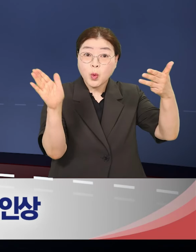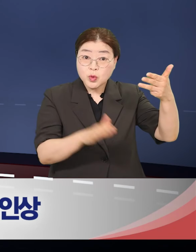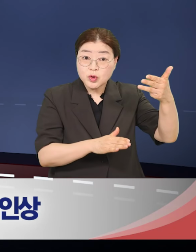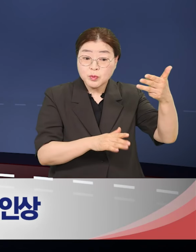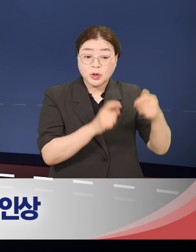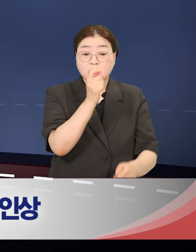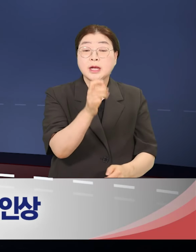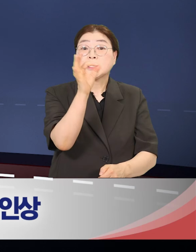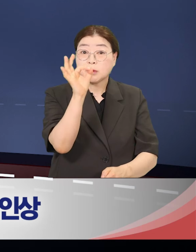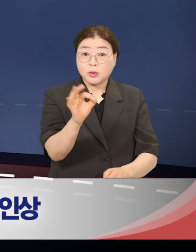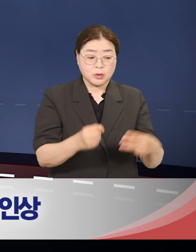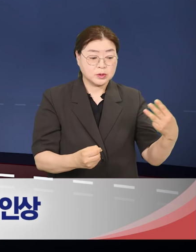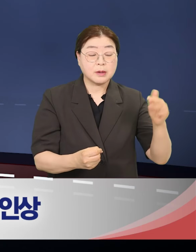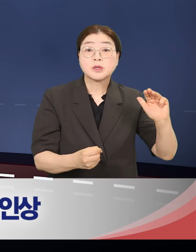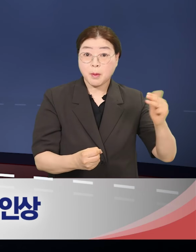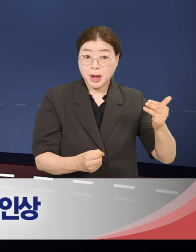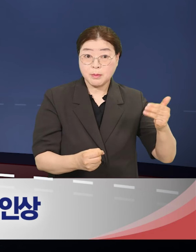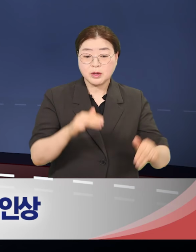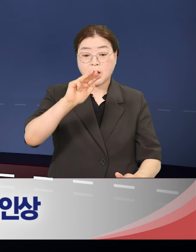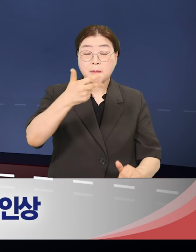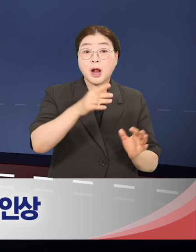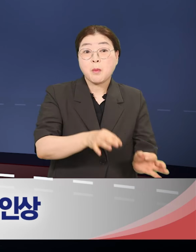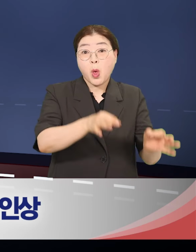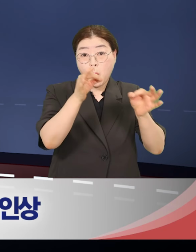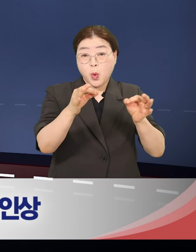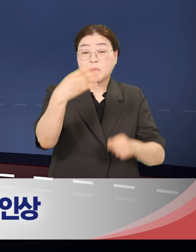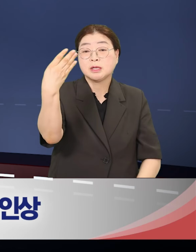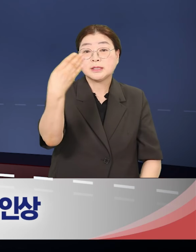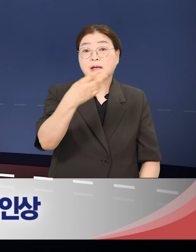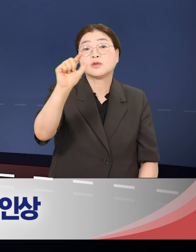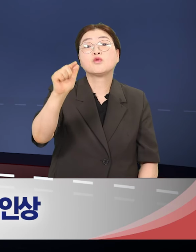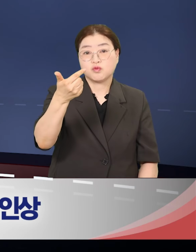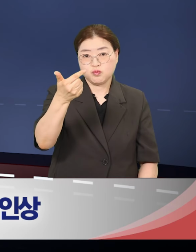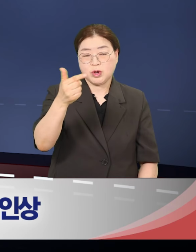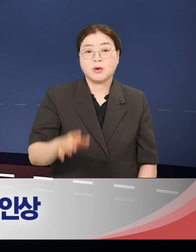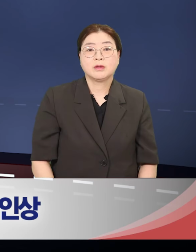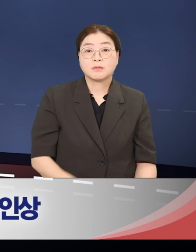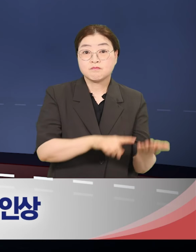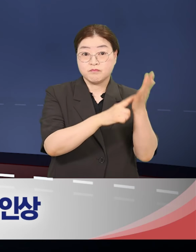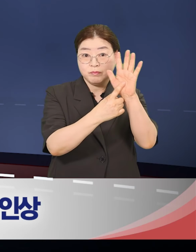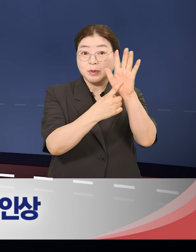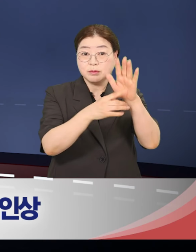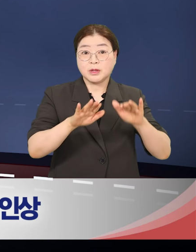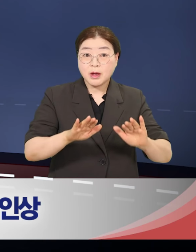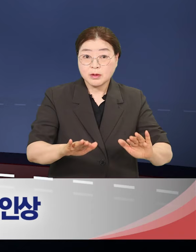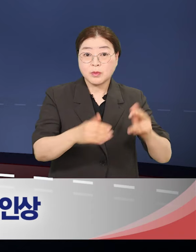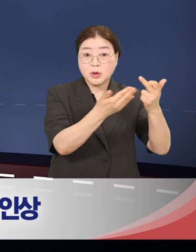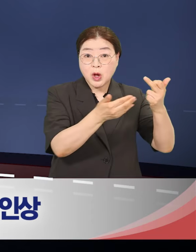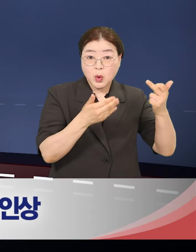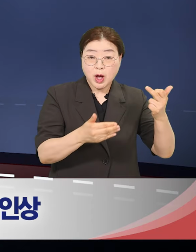태백시는 8월 5일부터 택시 기본요금을 3,800원에서 4,600원으로 800원 인상한다고